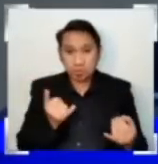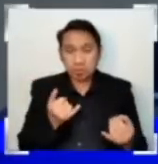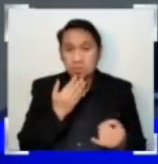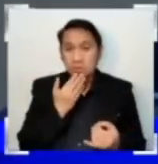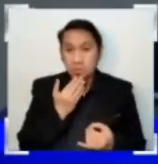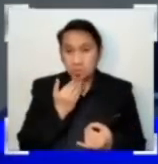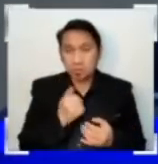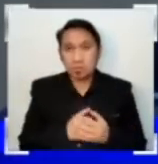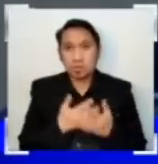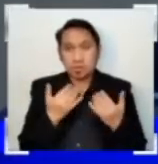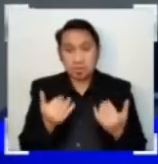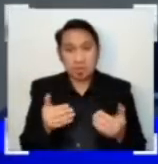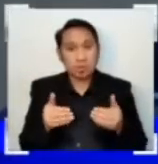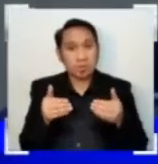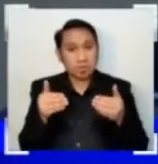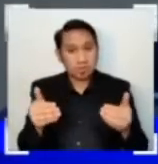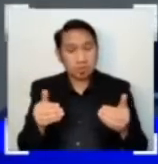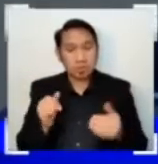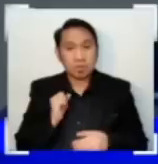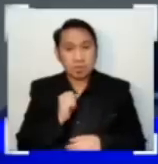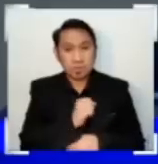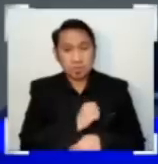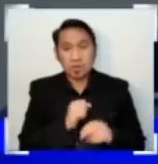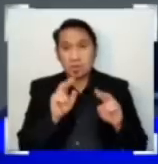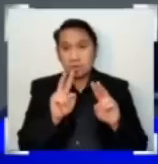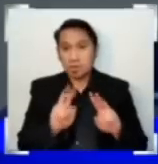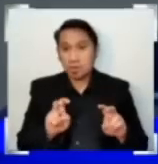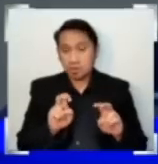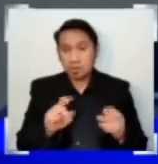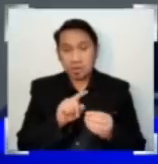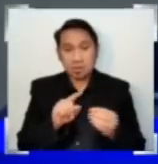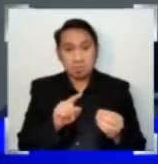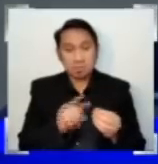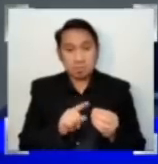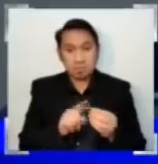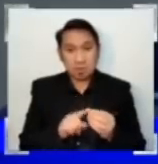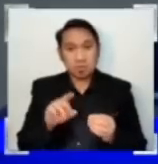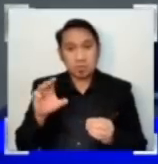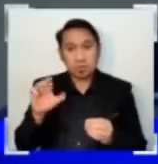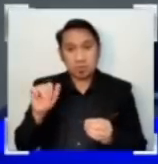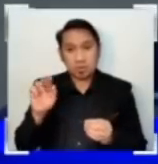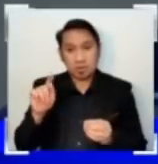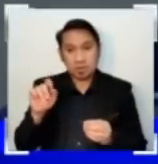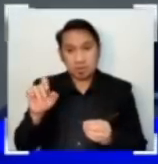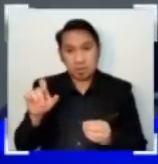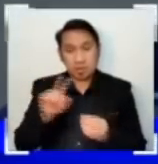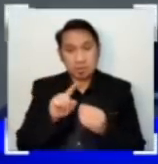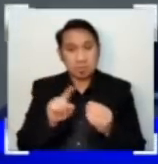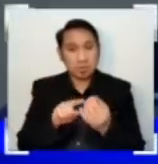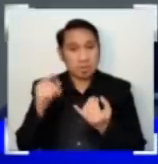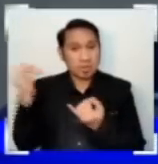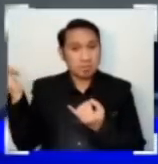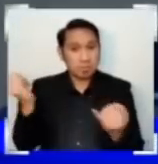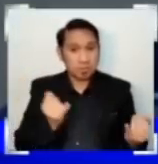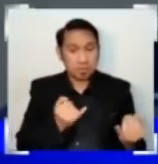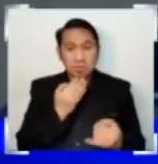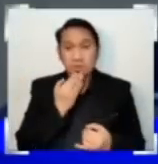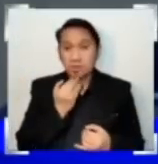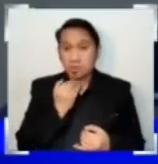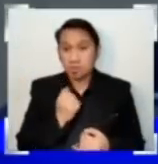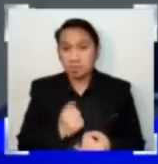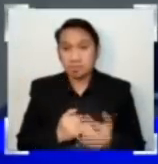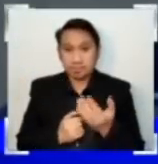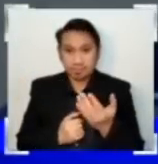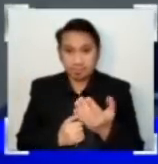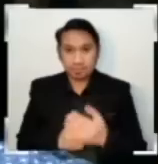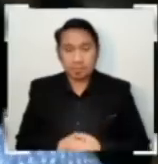isinusulong naman ngayon sa Senado na imbisigahan ng umano'y cartel sa pag-angkat ng asukal. Saksi, sina Bernadette Reyes at Mav